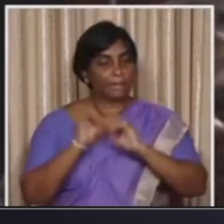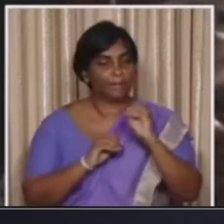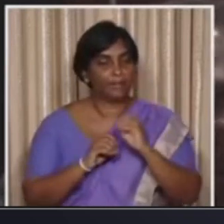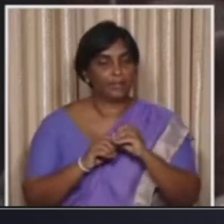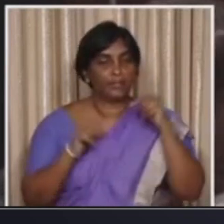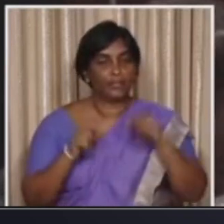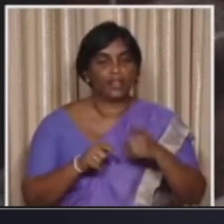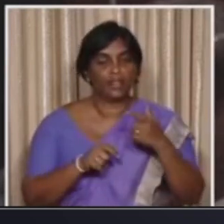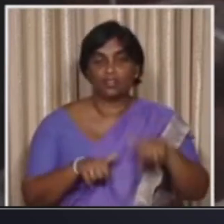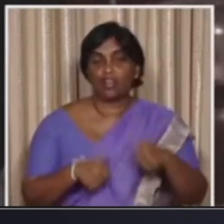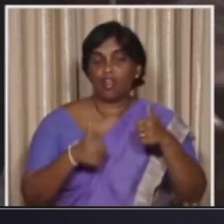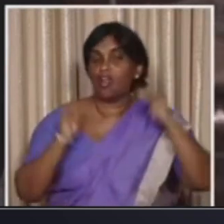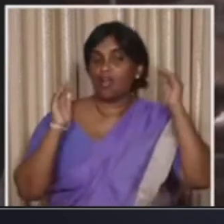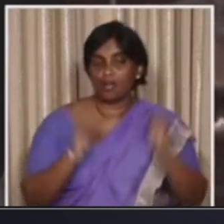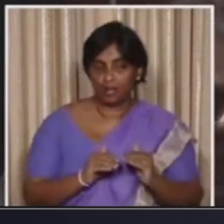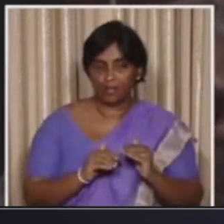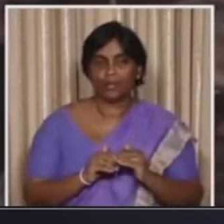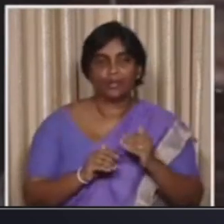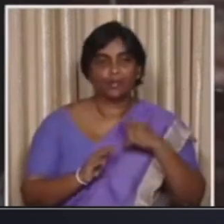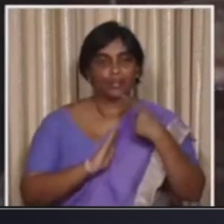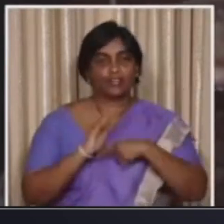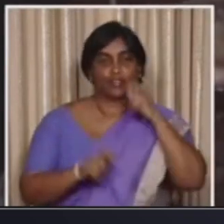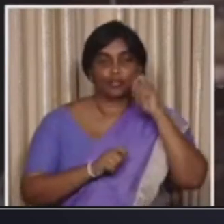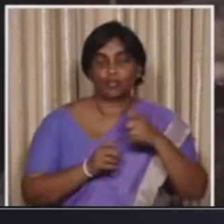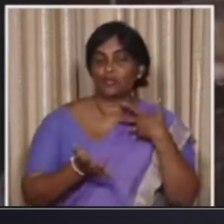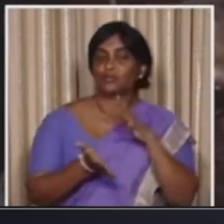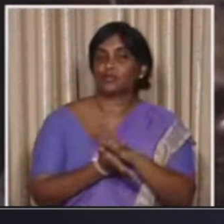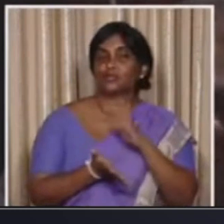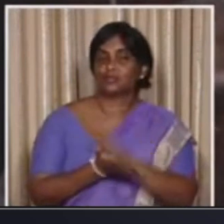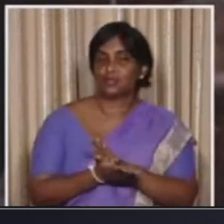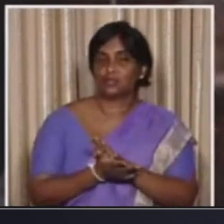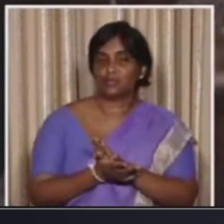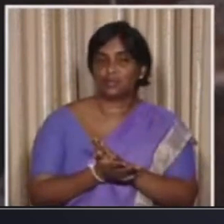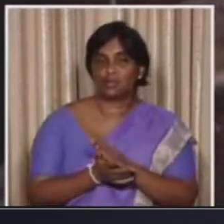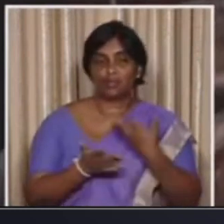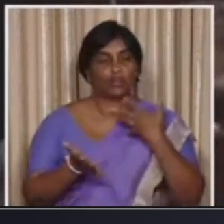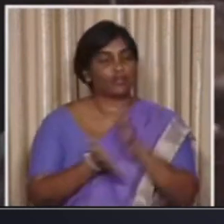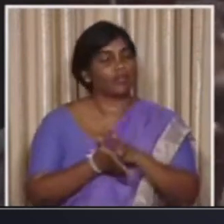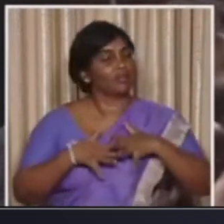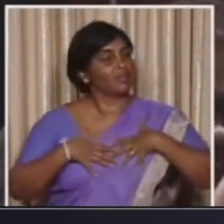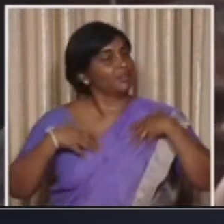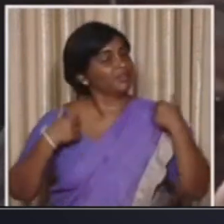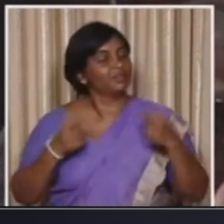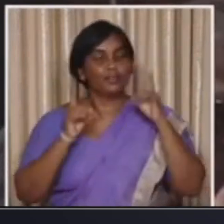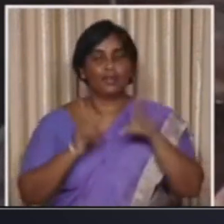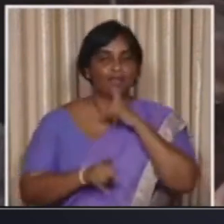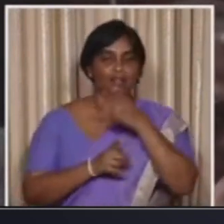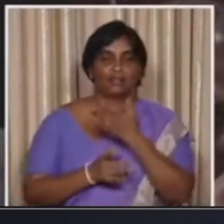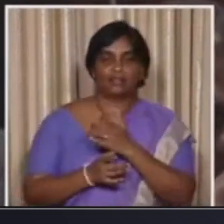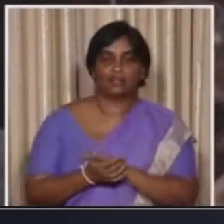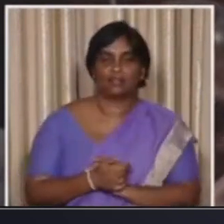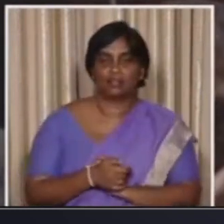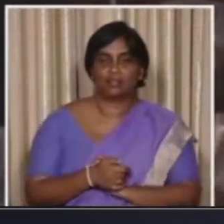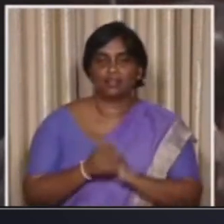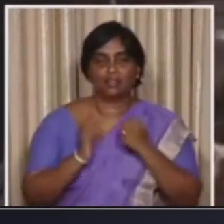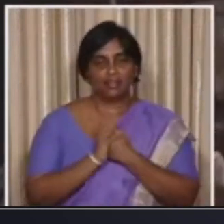den uddamane hariyata adu vela rate janiya preethiyen innawa pramode pina yanawa mevada me gatti kiyanne